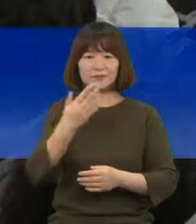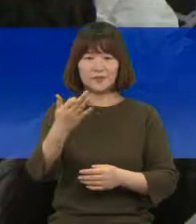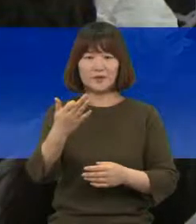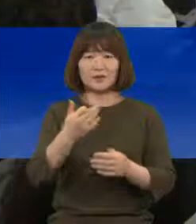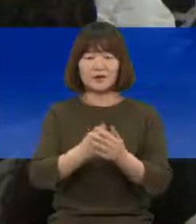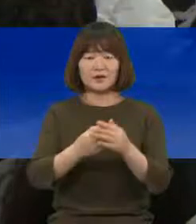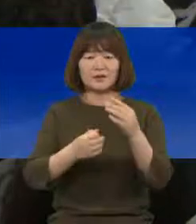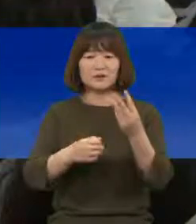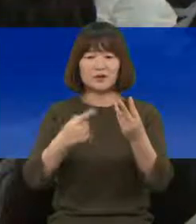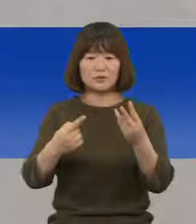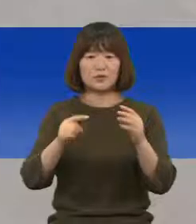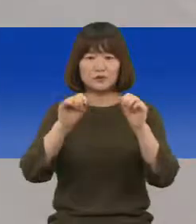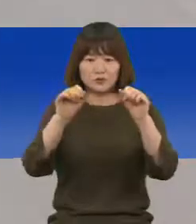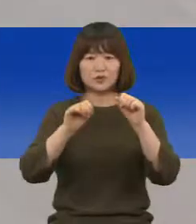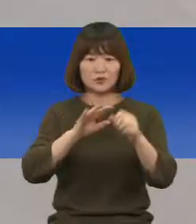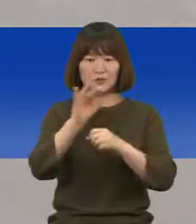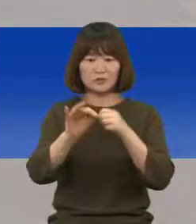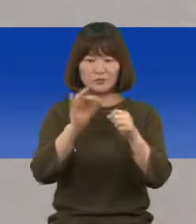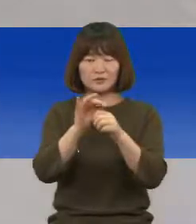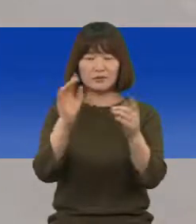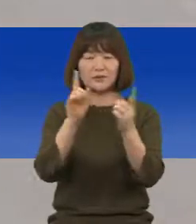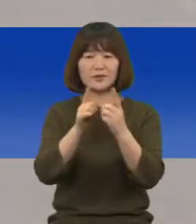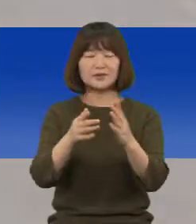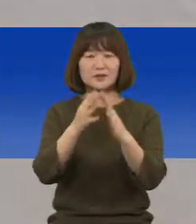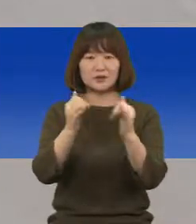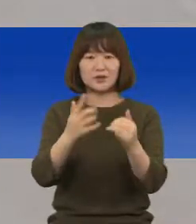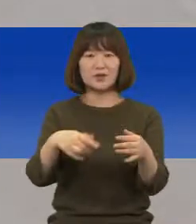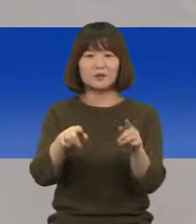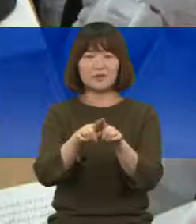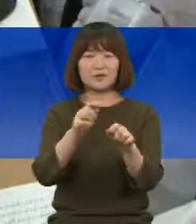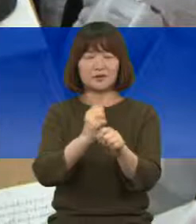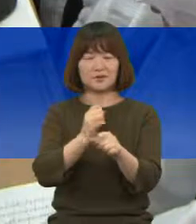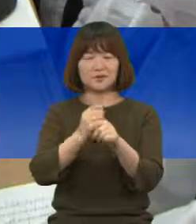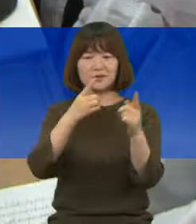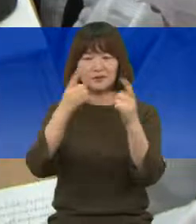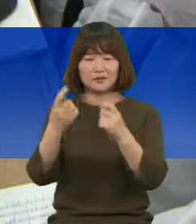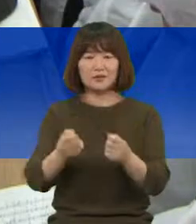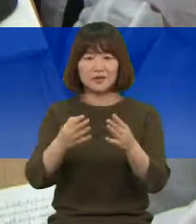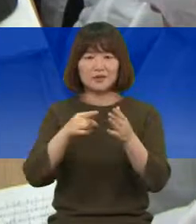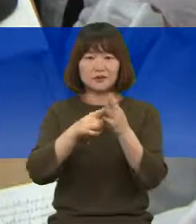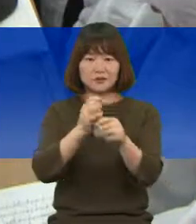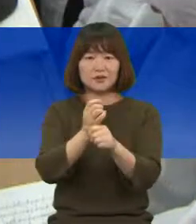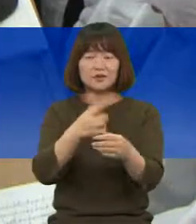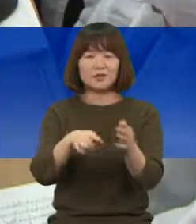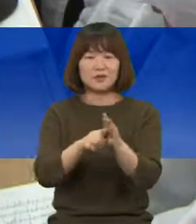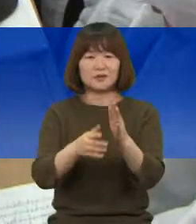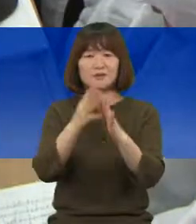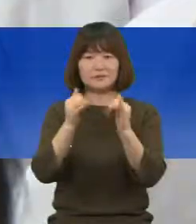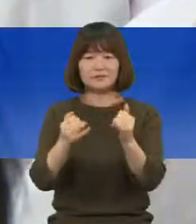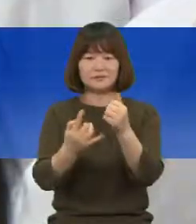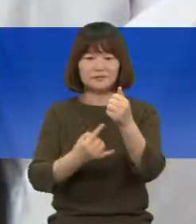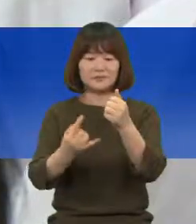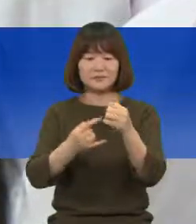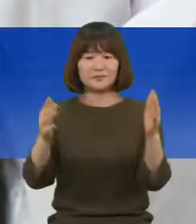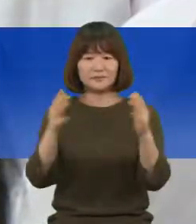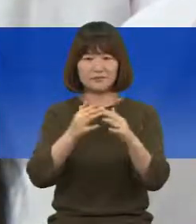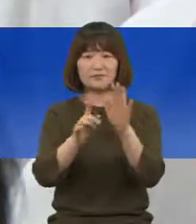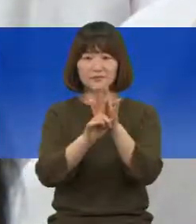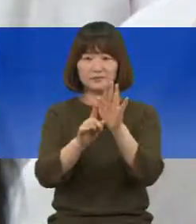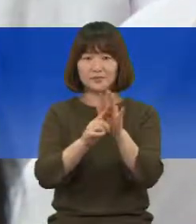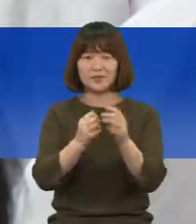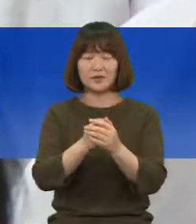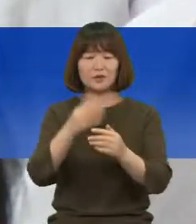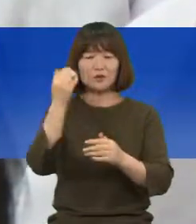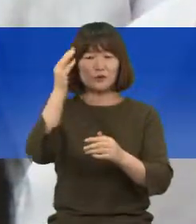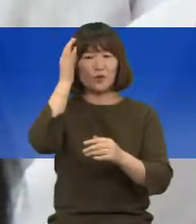포항시는 2019년 3.1운동 제100주년을 맞아 시민과 함께하는 기념 행사를 추진하기 위한 시민위원을 모집합니다.